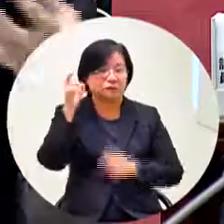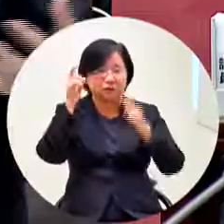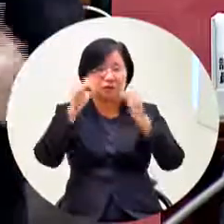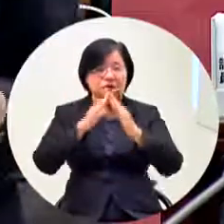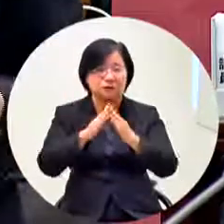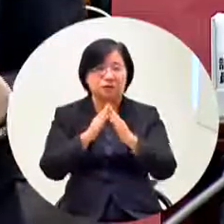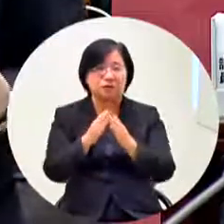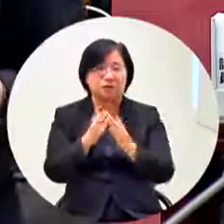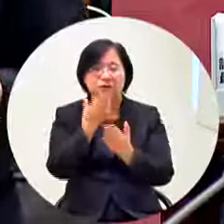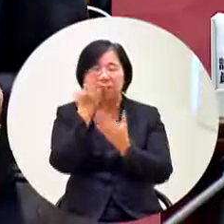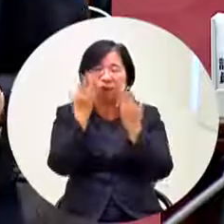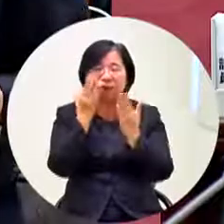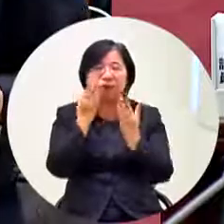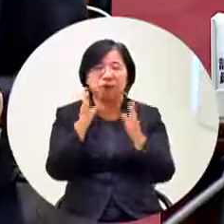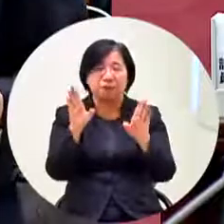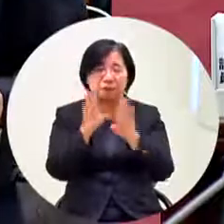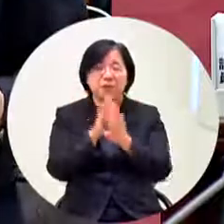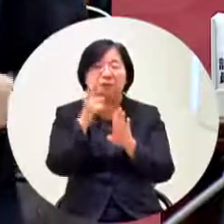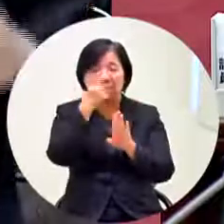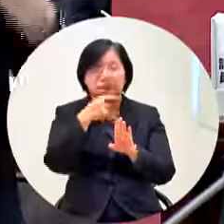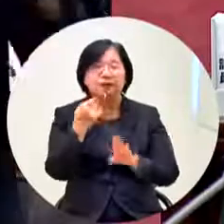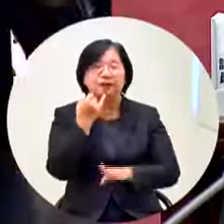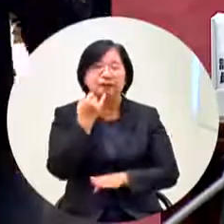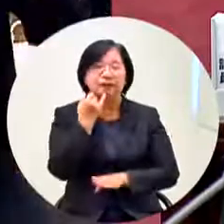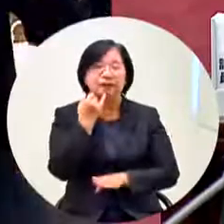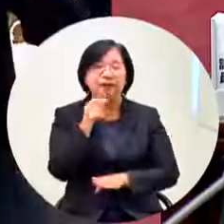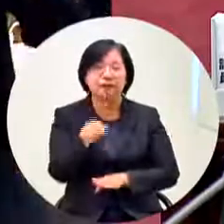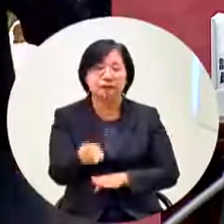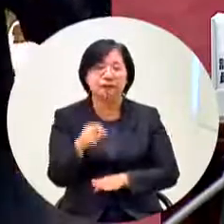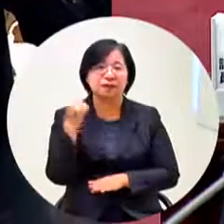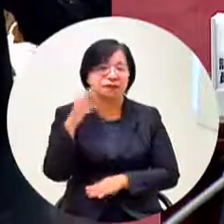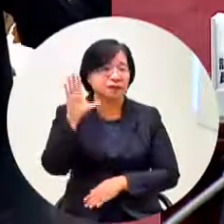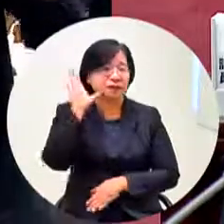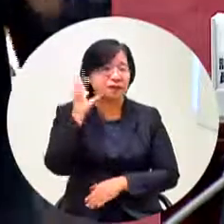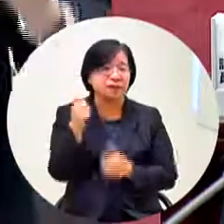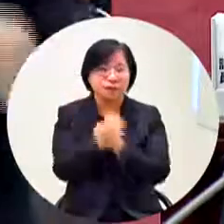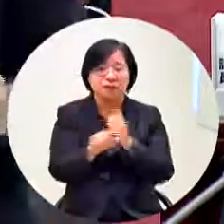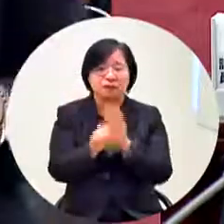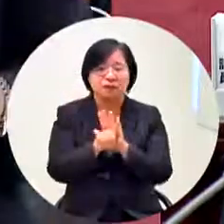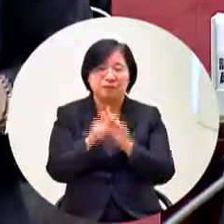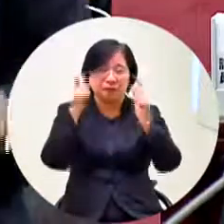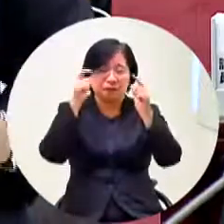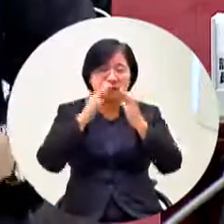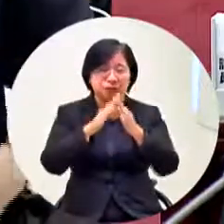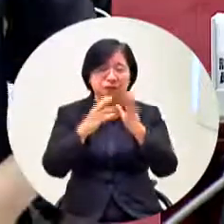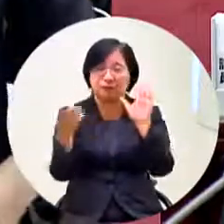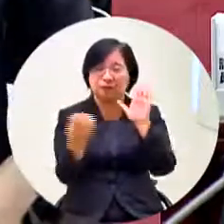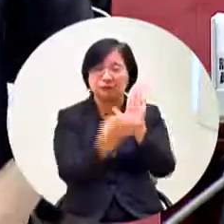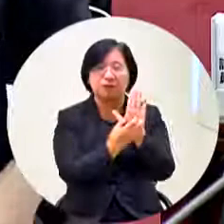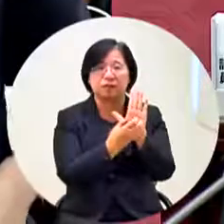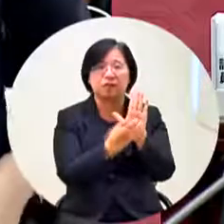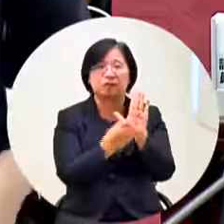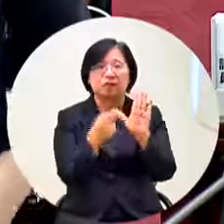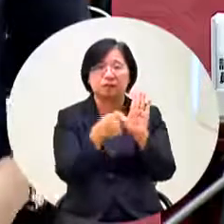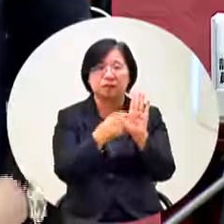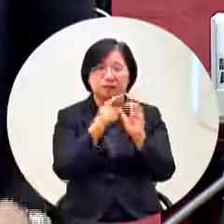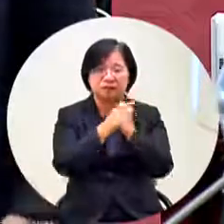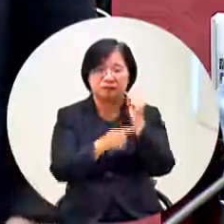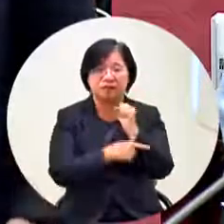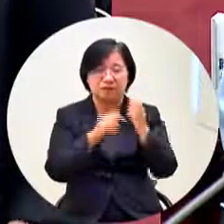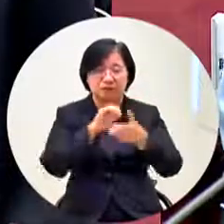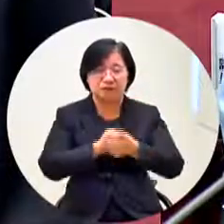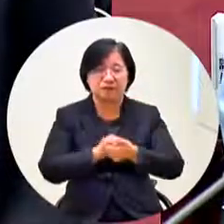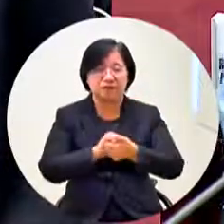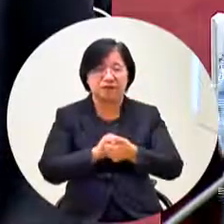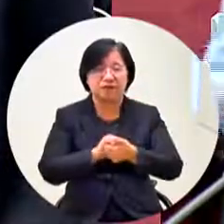师也好，门面也好，那么在新闻局他自己在代表高雄市政府的 logo， 它是一个法定的市徽。 市长，我